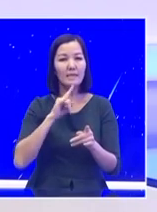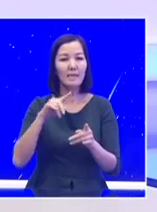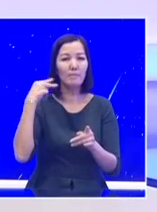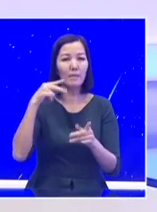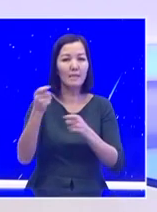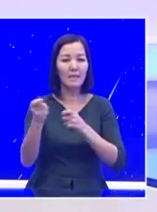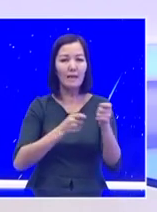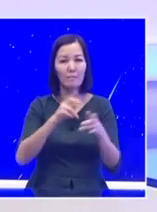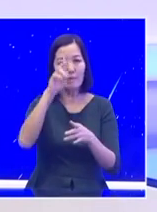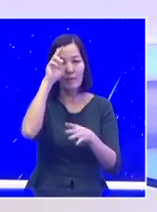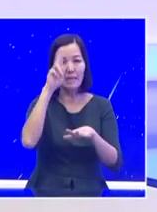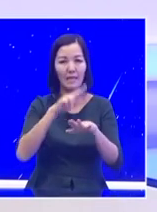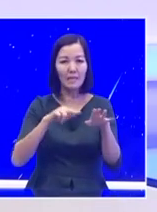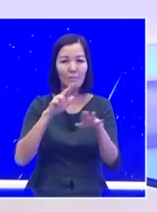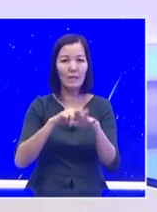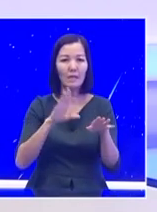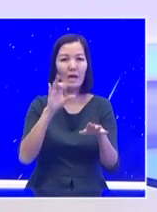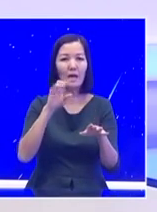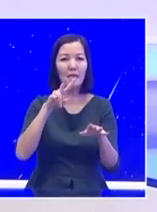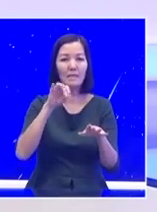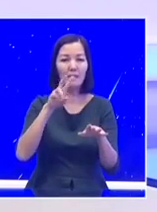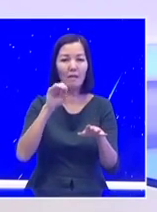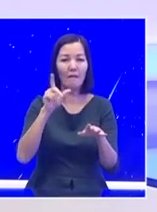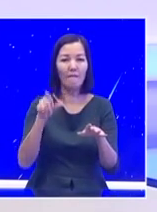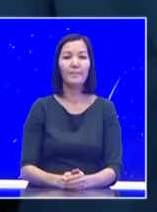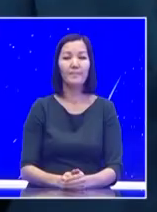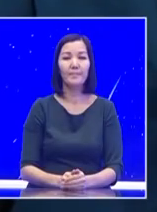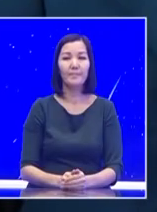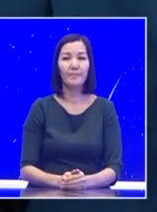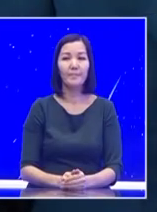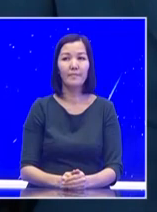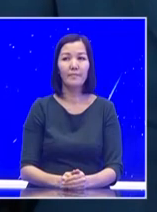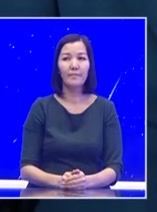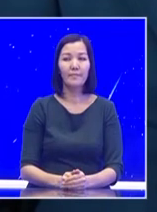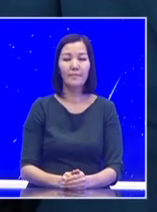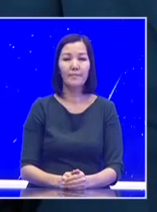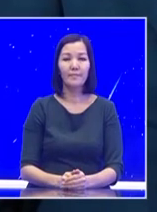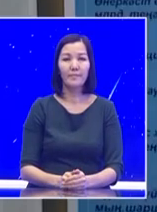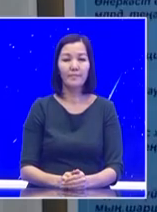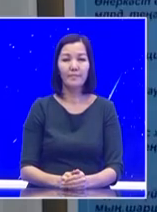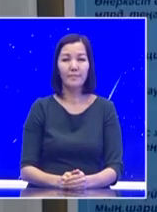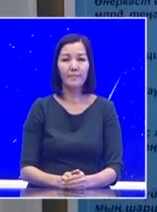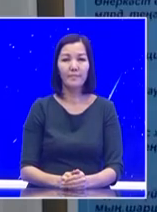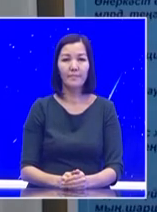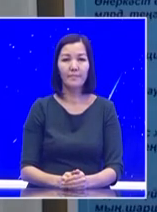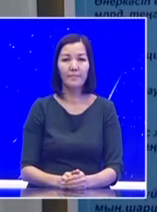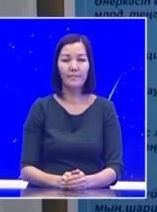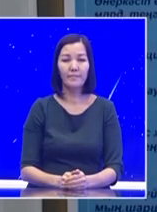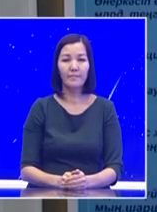Республикасы президенті әкімшілігінің мемлекеттік инспекторы Қуаныш Асылов қатысты. Промышленный объем 300 миллиард.